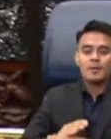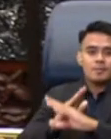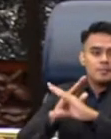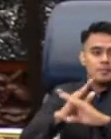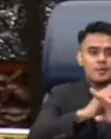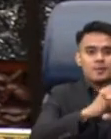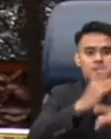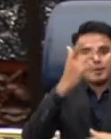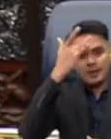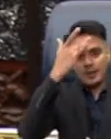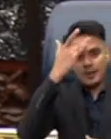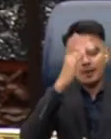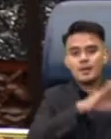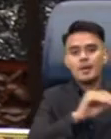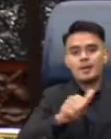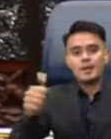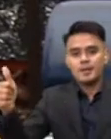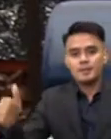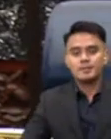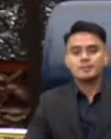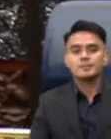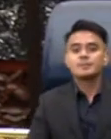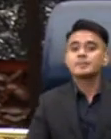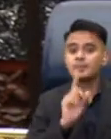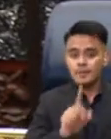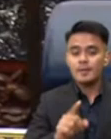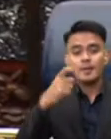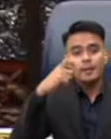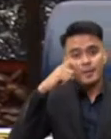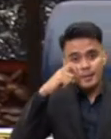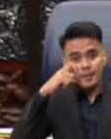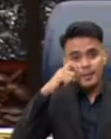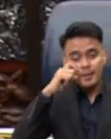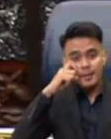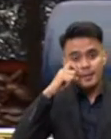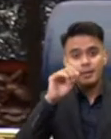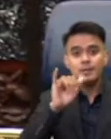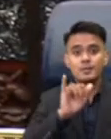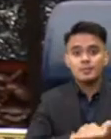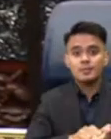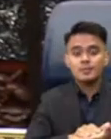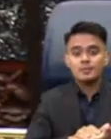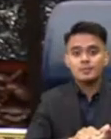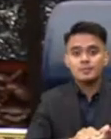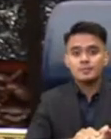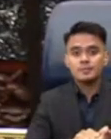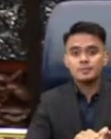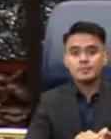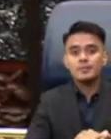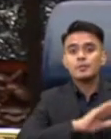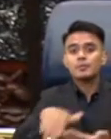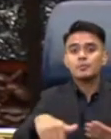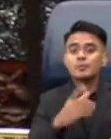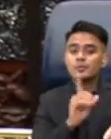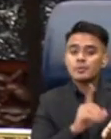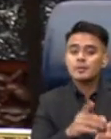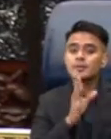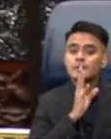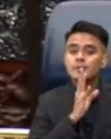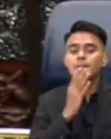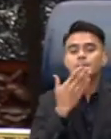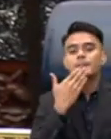daripada serangan penyakit dan sebagainya satu onion ini kita tahu para penasihat ilmuan Doktor mengatakan Ia